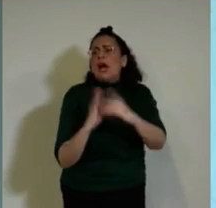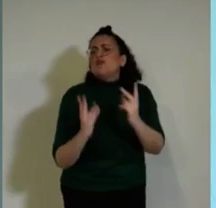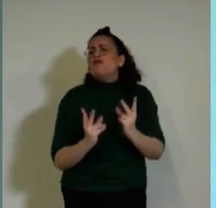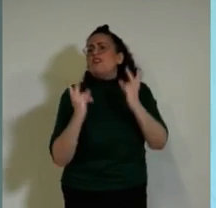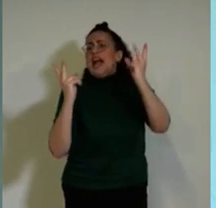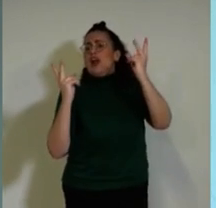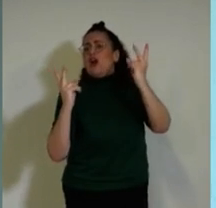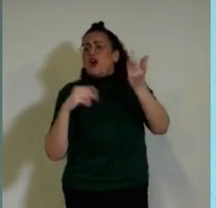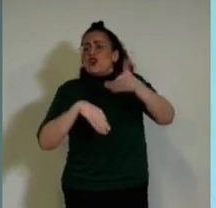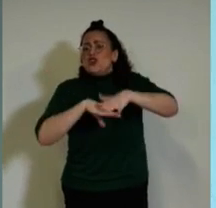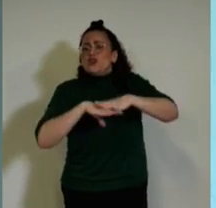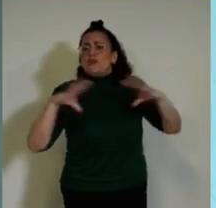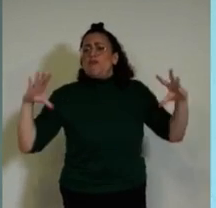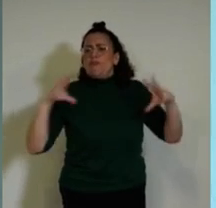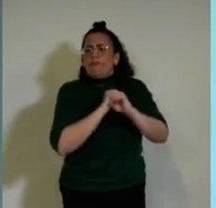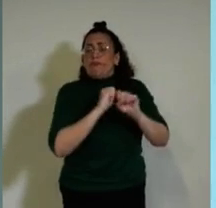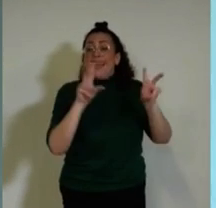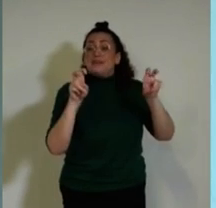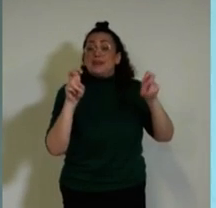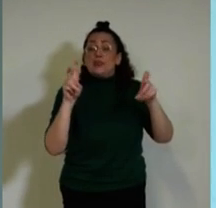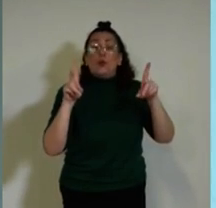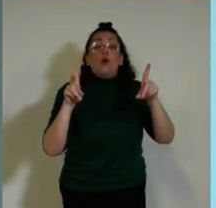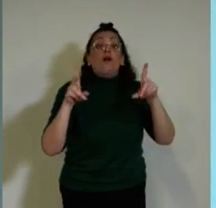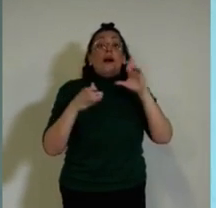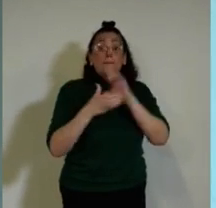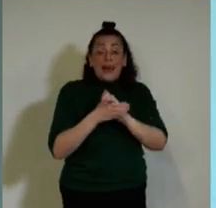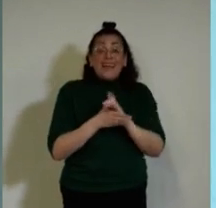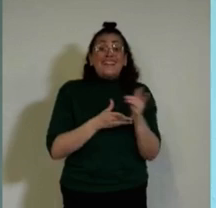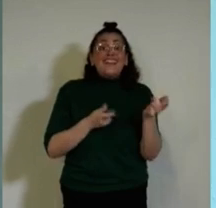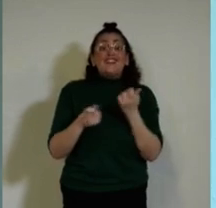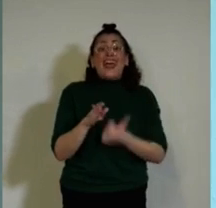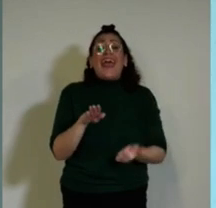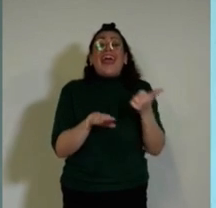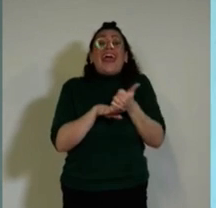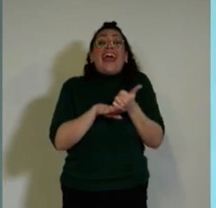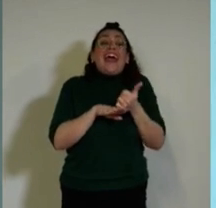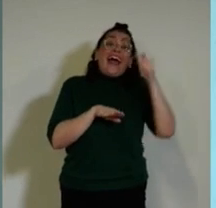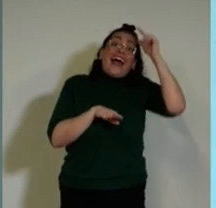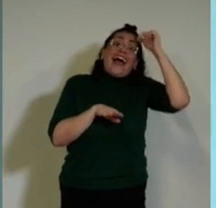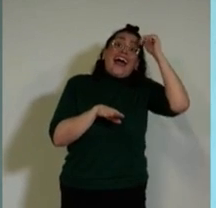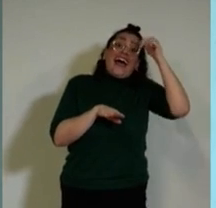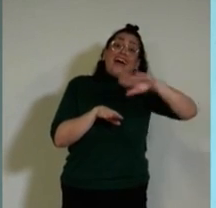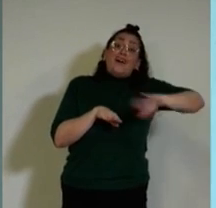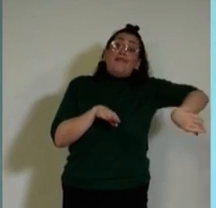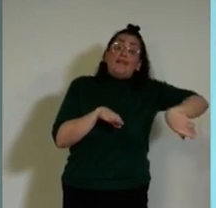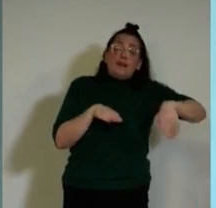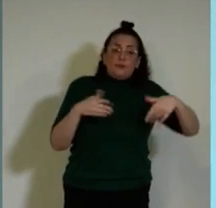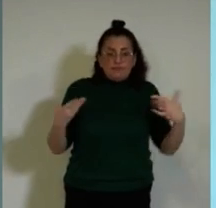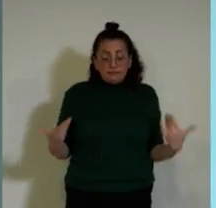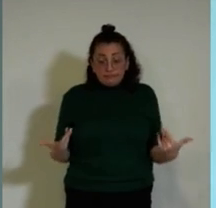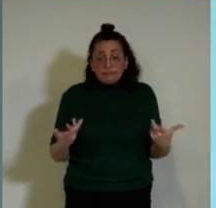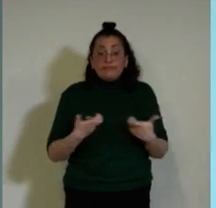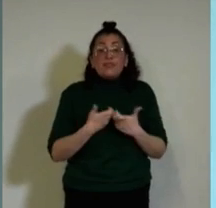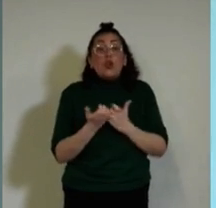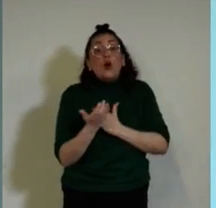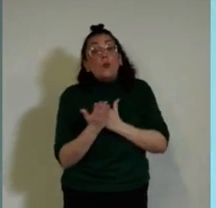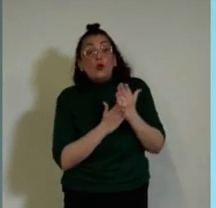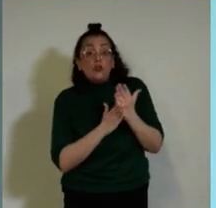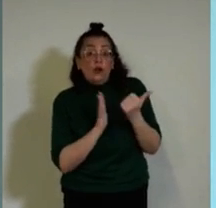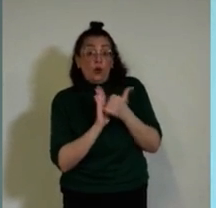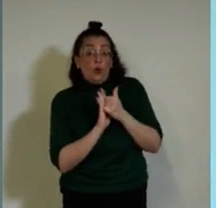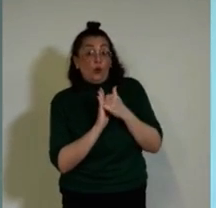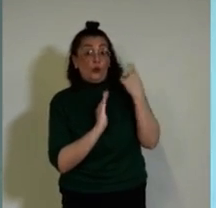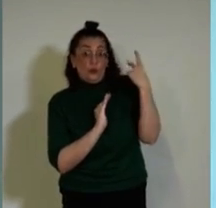court. Rien sur le projet, pas un seul élément sur ce que pourrait être ou devrait être un projet de mandature. On est